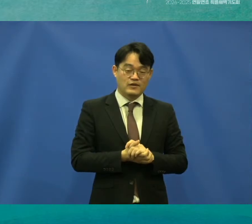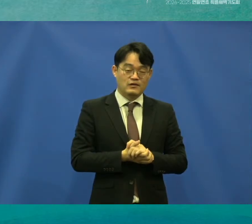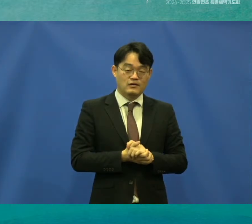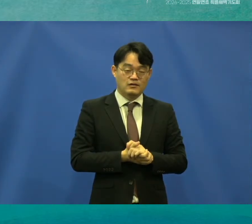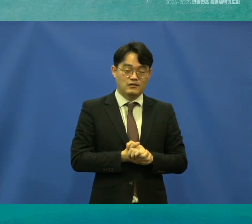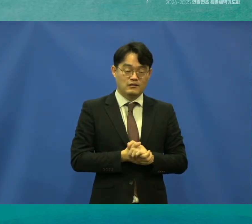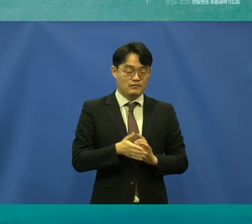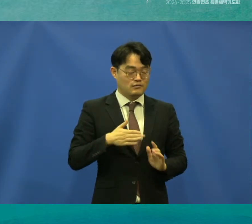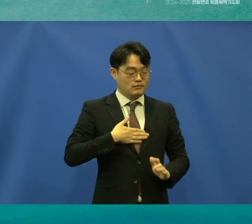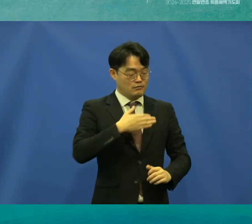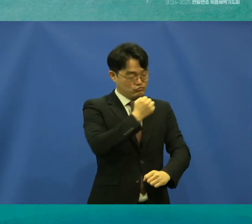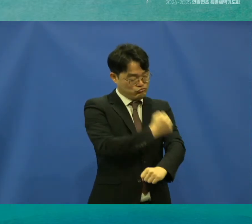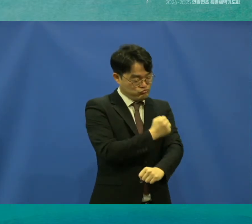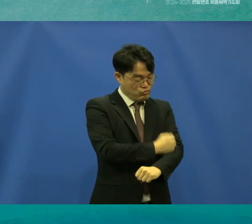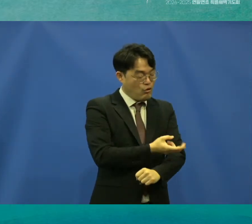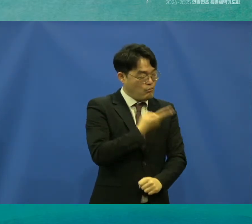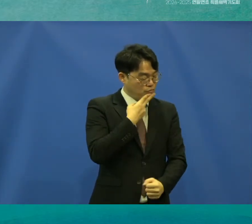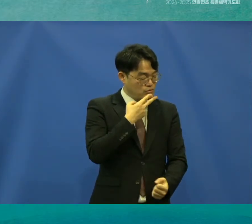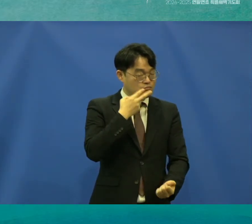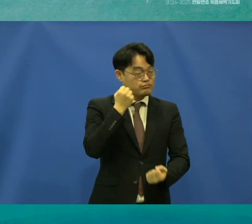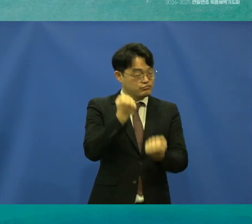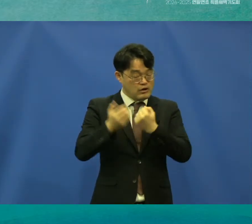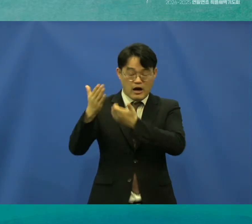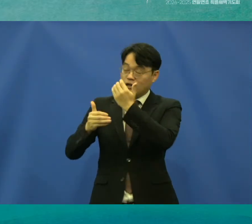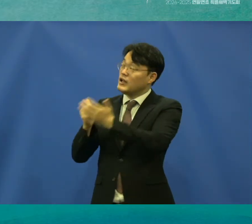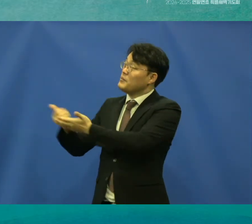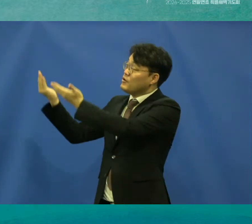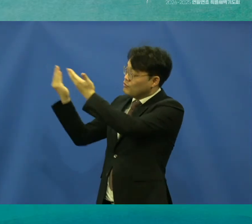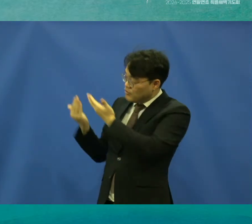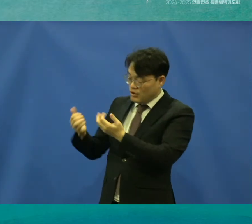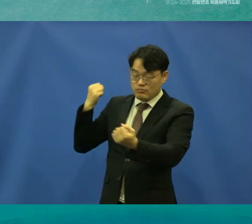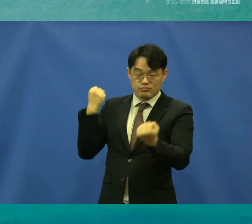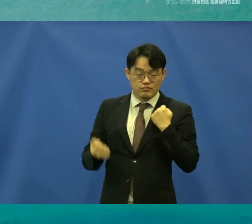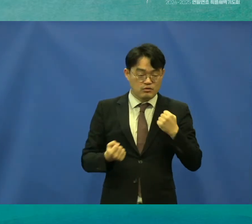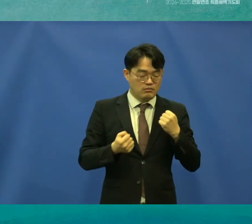없어. 은혜가 뭡니까? 내가 수고한 게 하나도 없어.